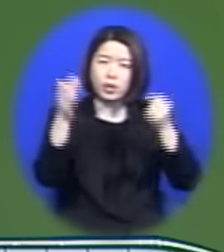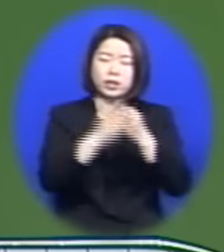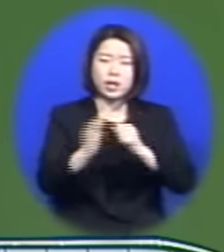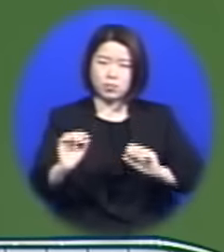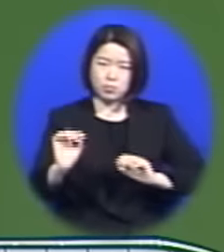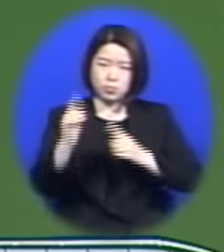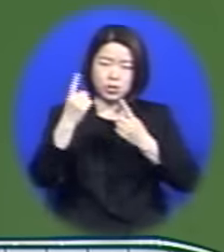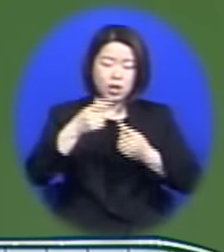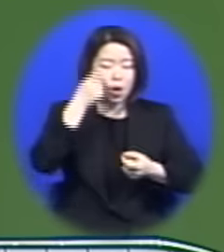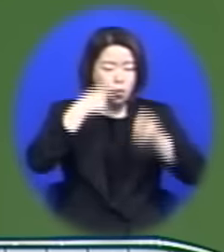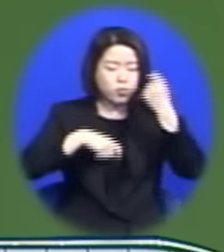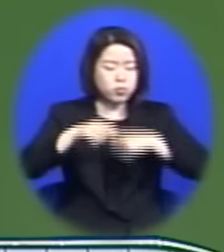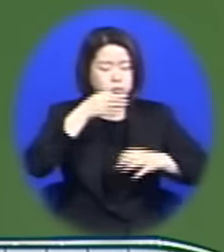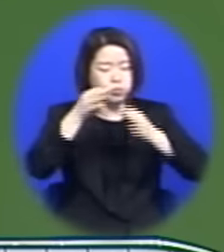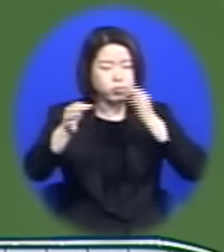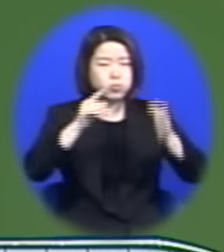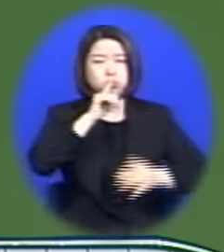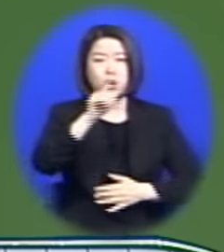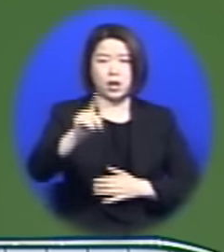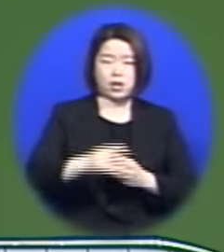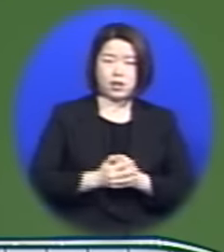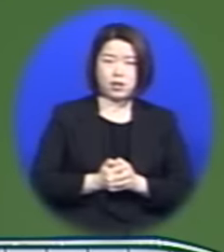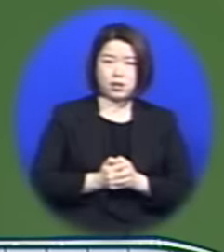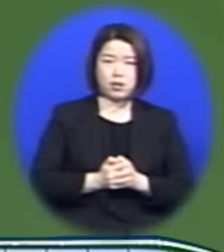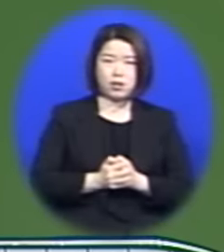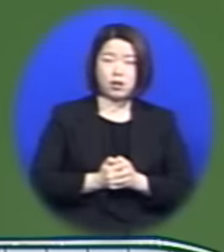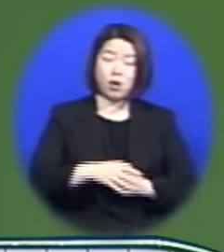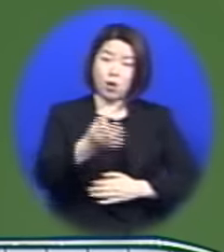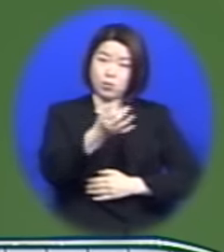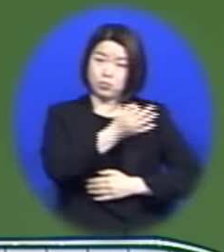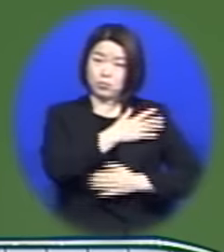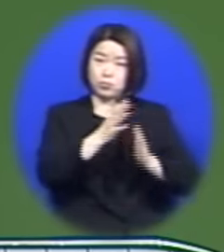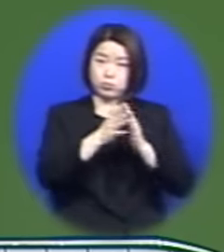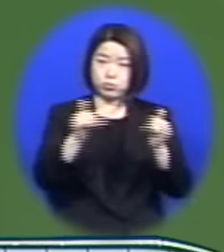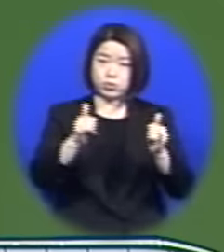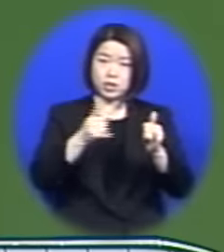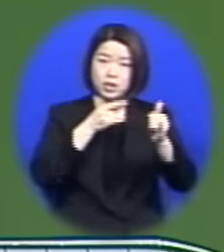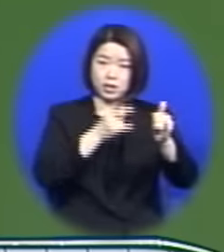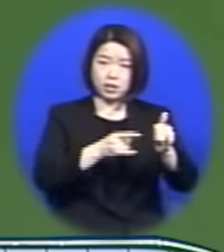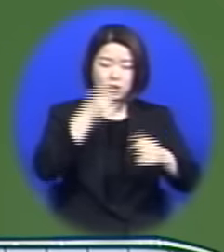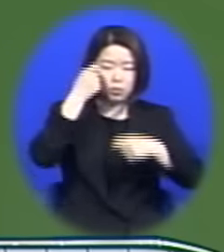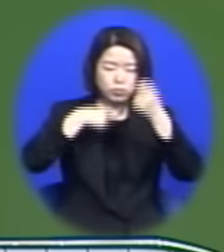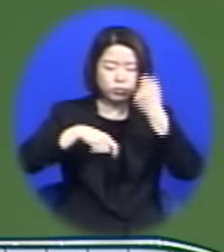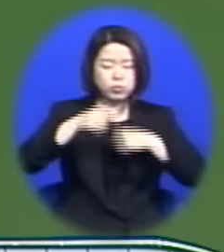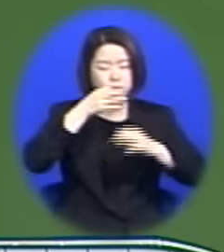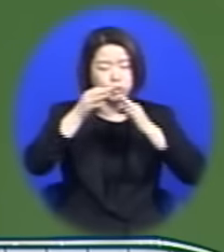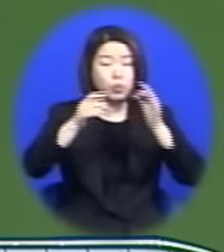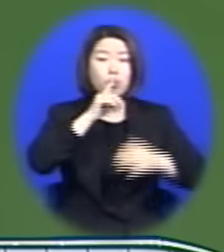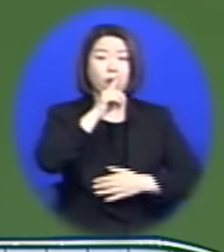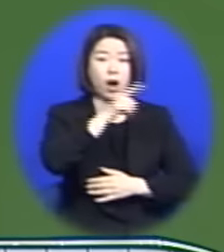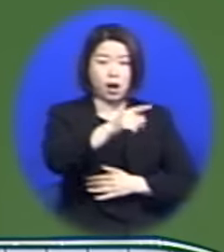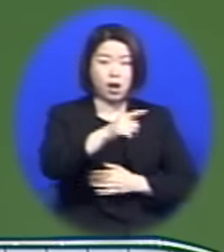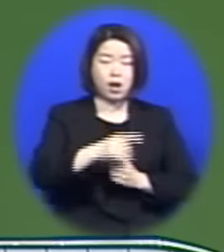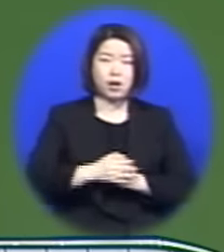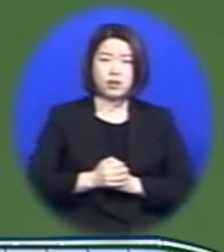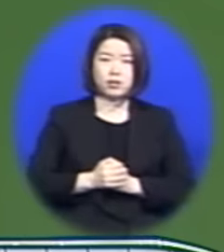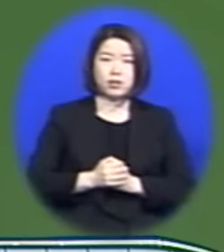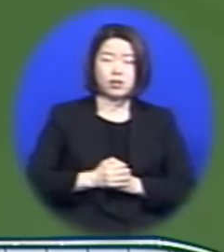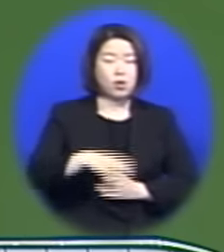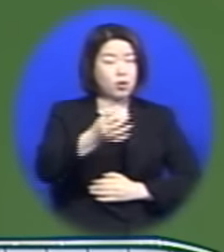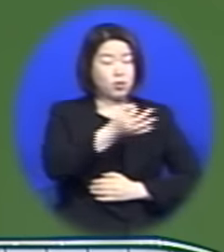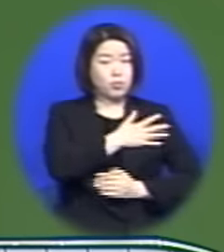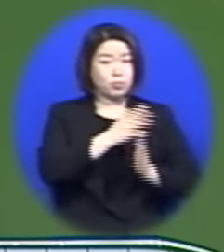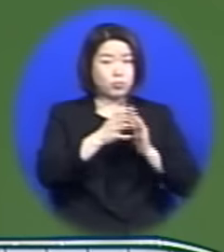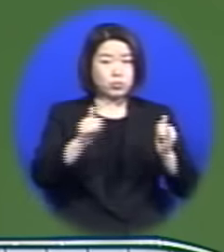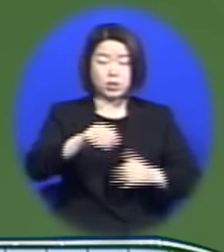울고 통곡하라 부자들에게 울고 통곡하라 아니 부자는